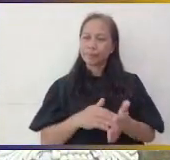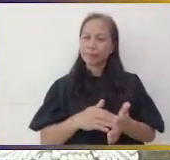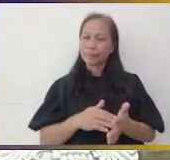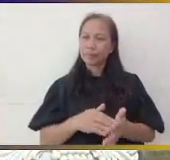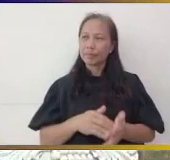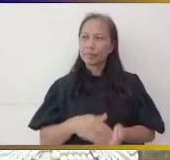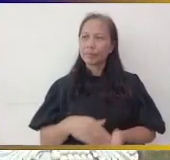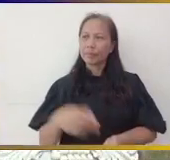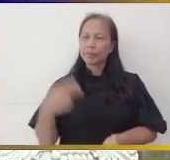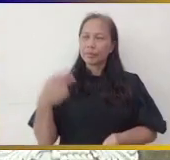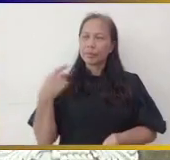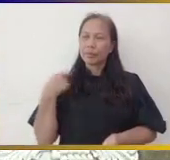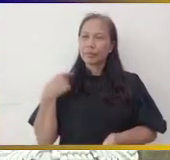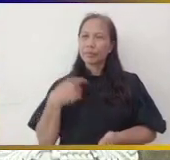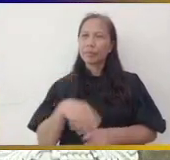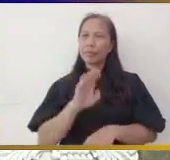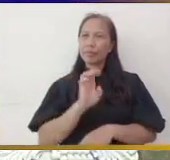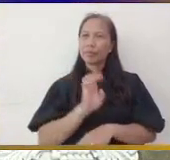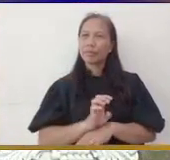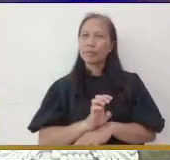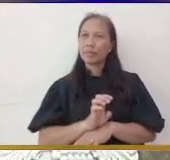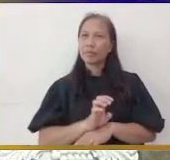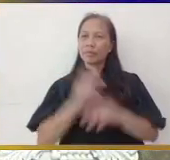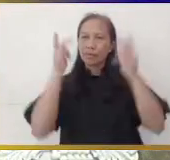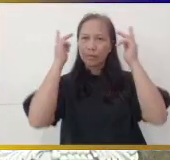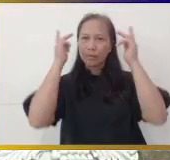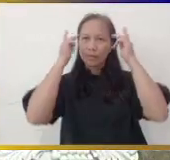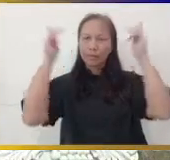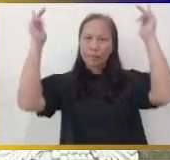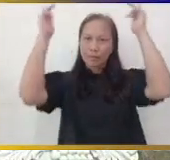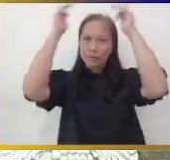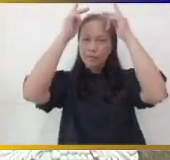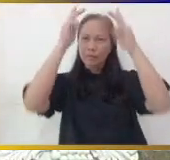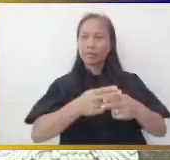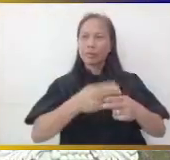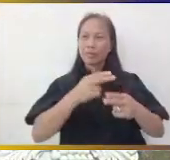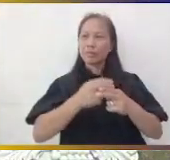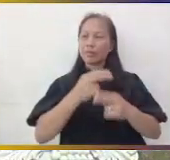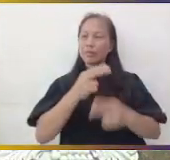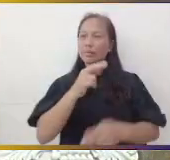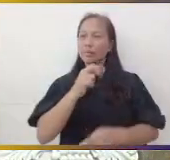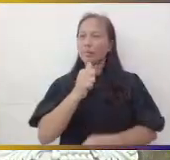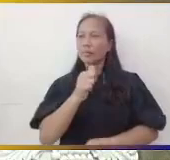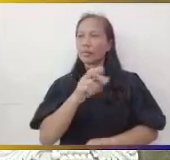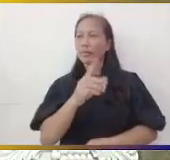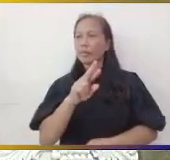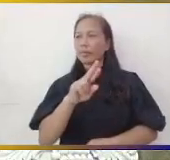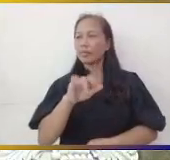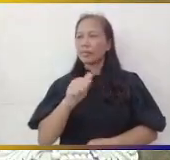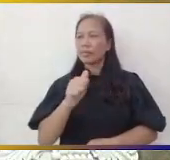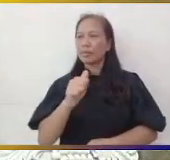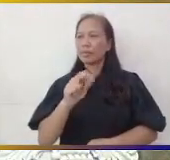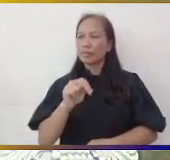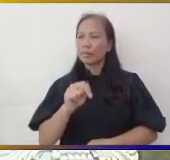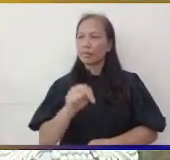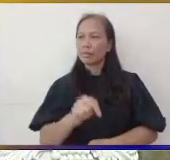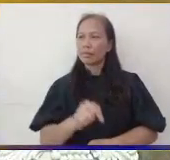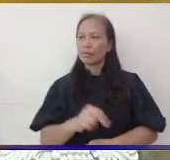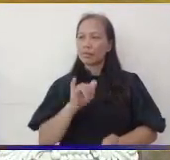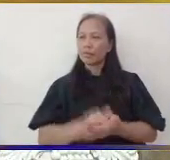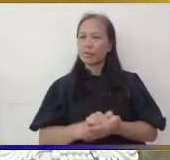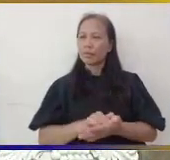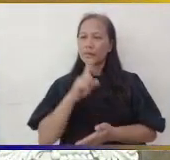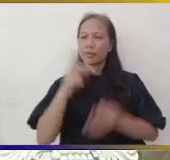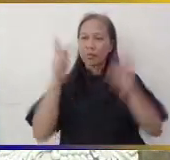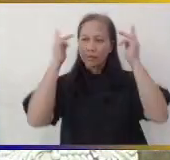isang English born Pope na Kinikilala which Pope Adrian I 4th ang ginawa niya po ito na po yong isa sa mga Papa that